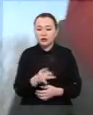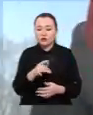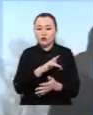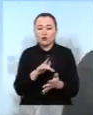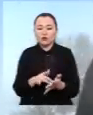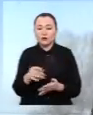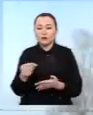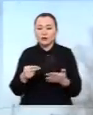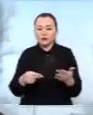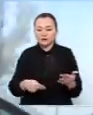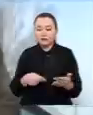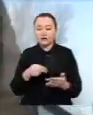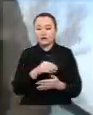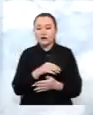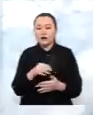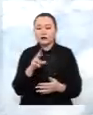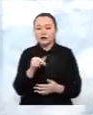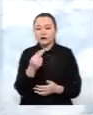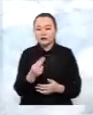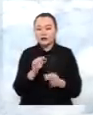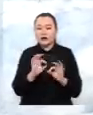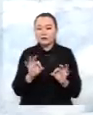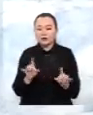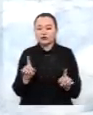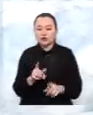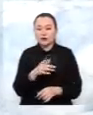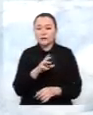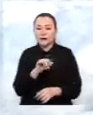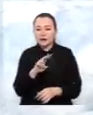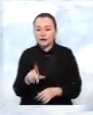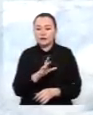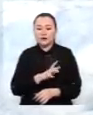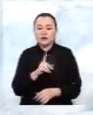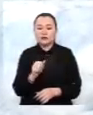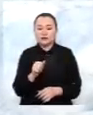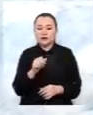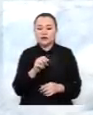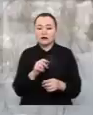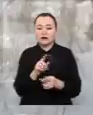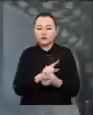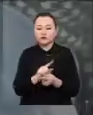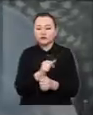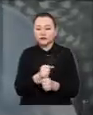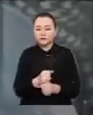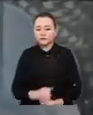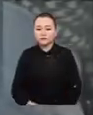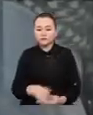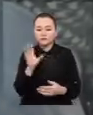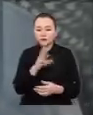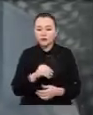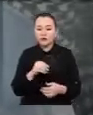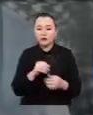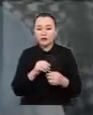города подписывают петицию на ТЭЦ. Объяснили, что пыль была из-за рекультивации. Все это